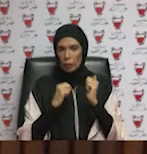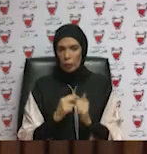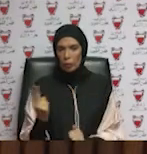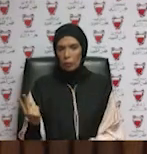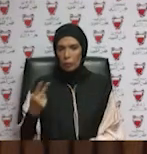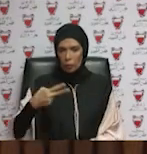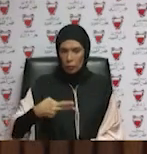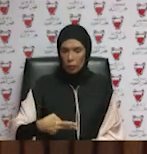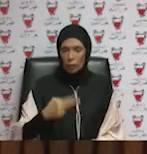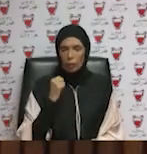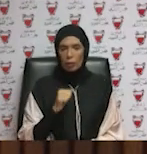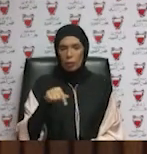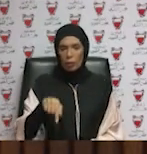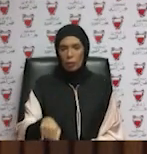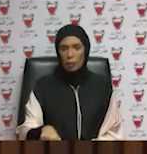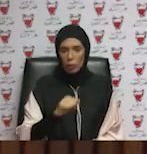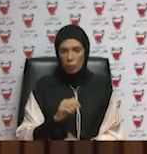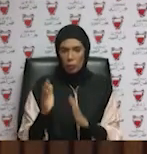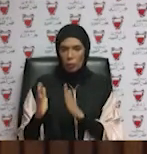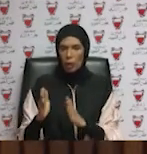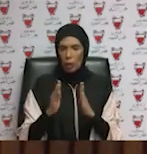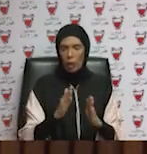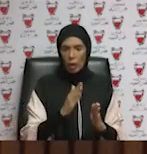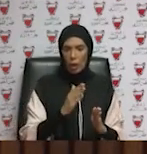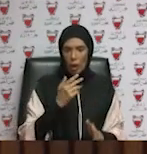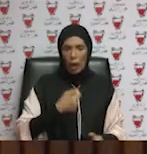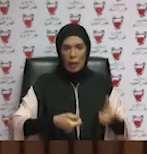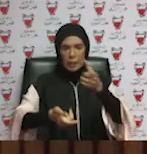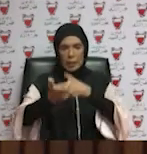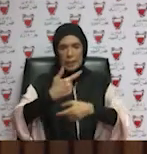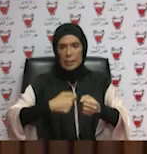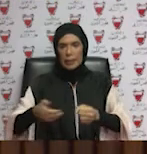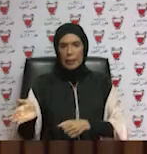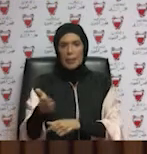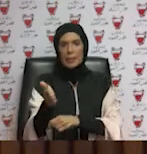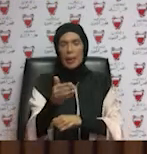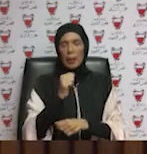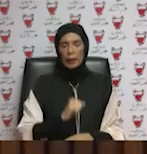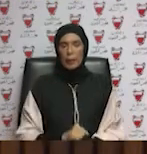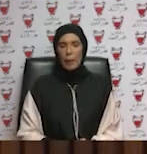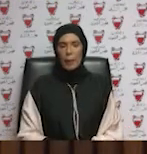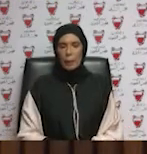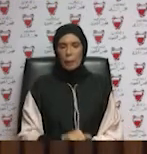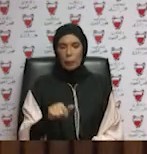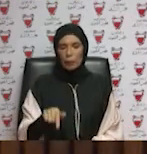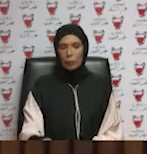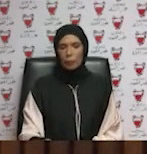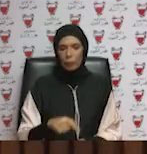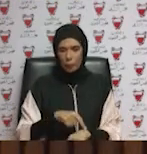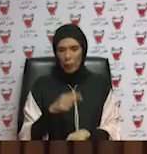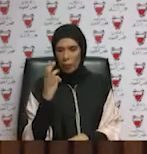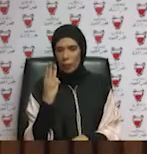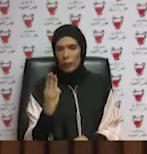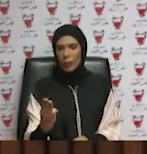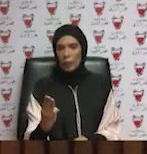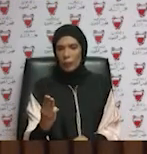لسنة 2002 بشأن تنظيم صيد واستغلال وحماية الثروة البحرية النص الآتي: مدة الترخيص 3 سنوات،